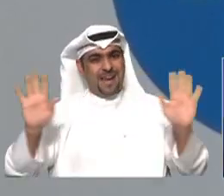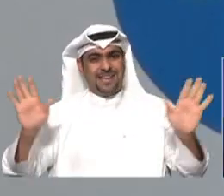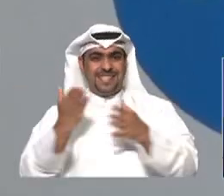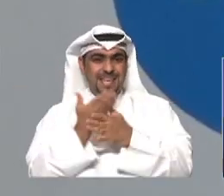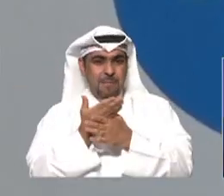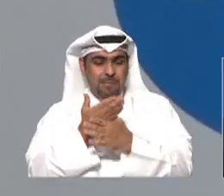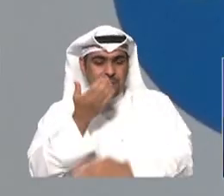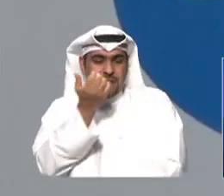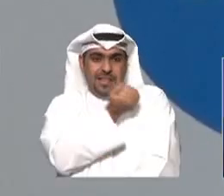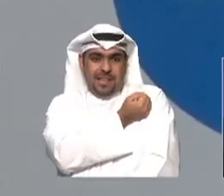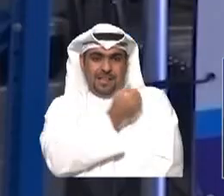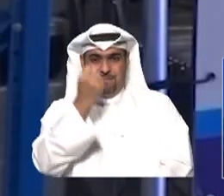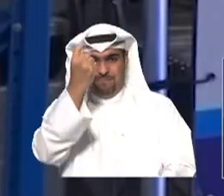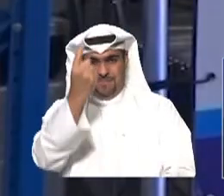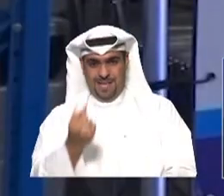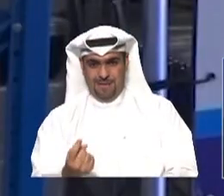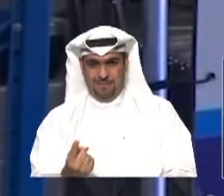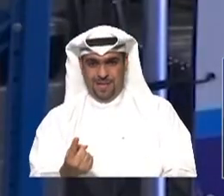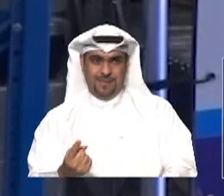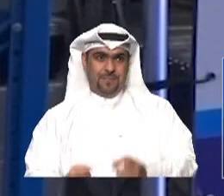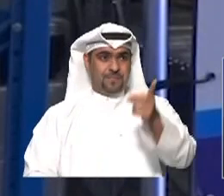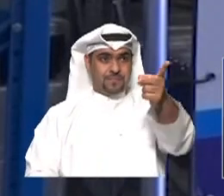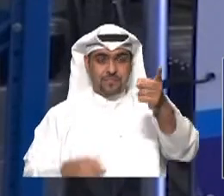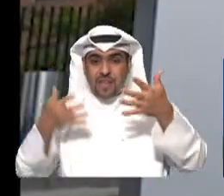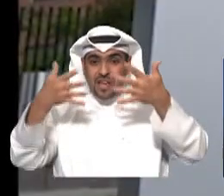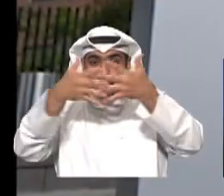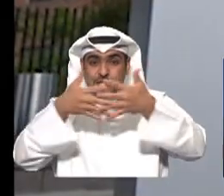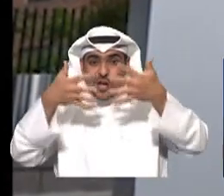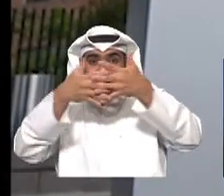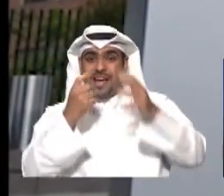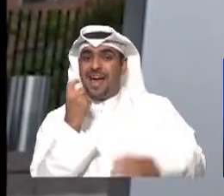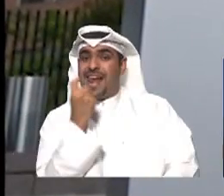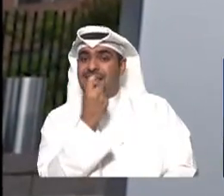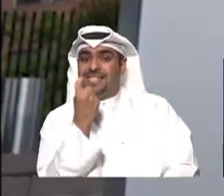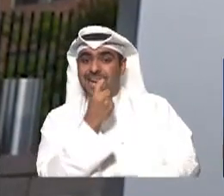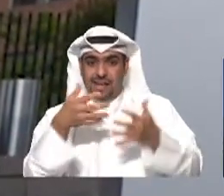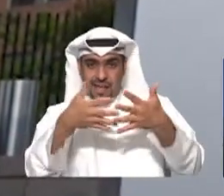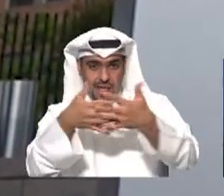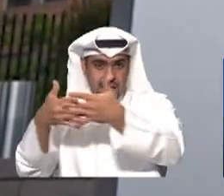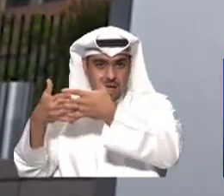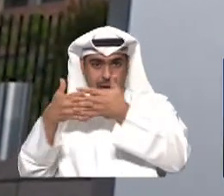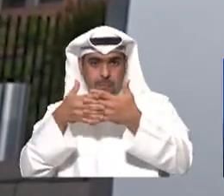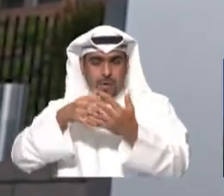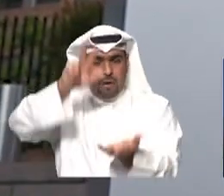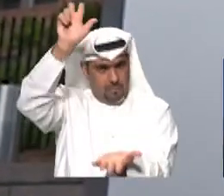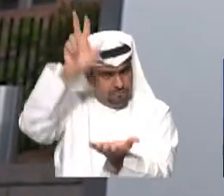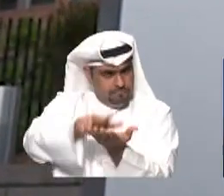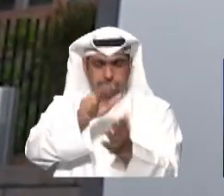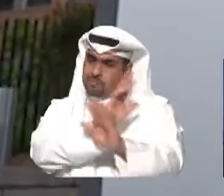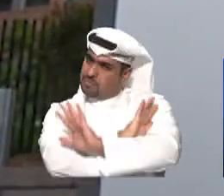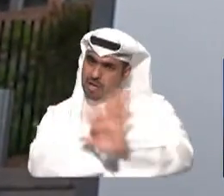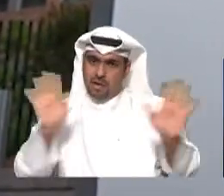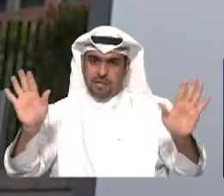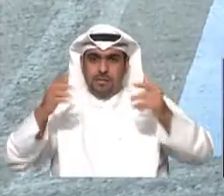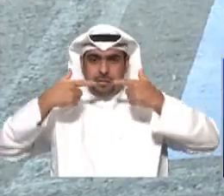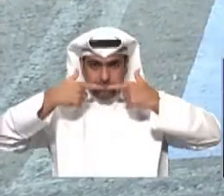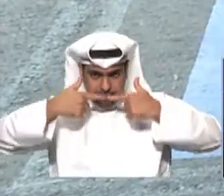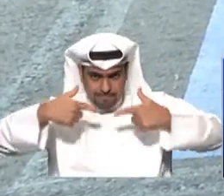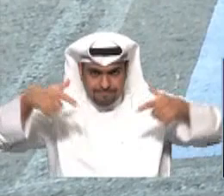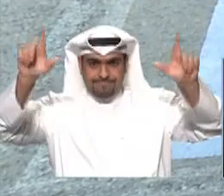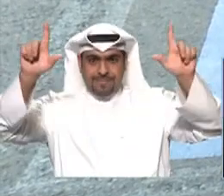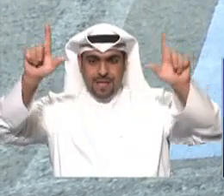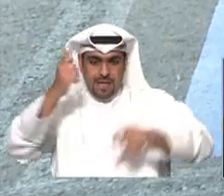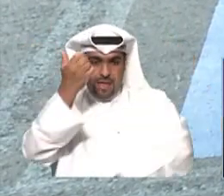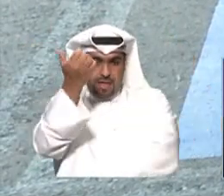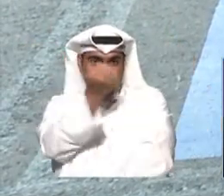اعتماد لقاح فايزر من عمر 5 سنوات فما فوق من هيئه الغذاء والدواء الامريكيه، ستبدا وزاره الصحه